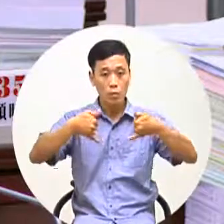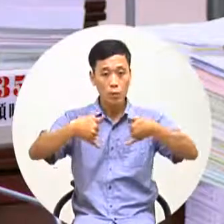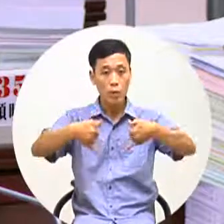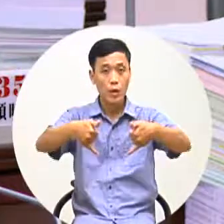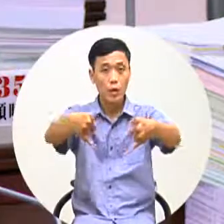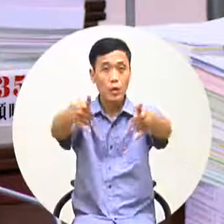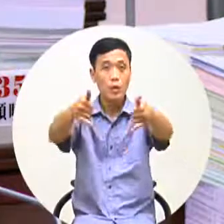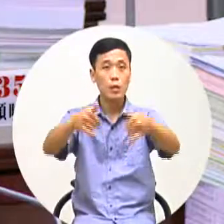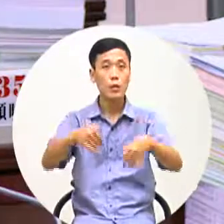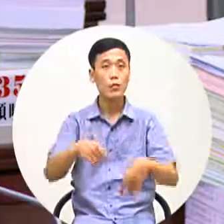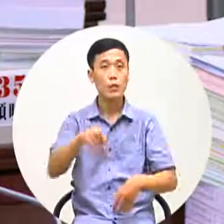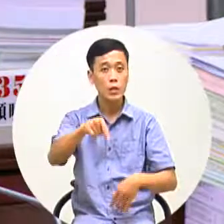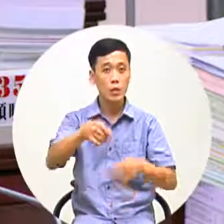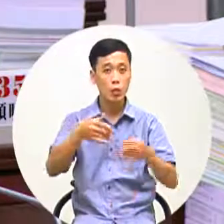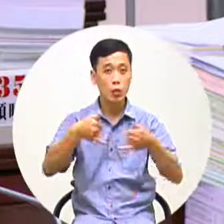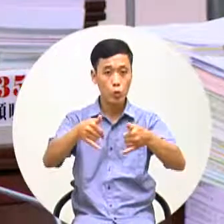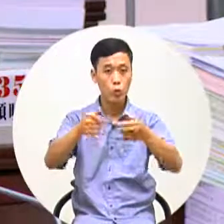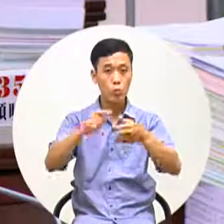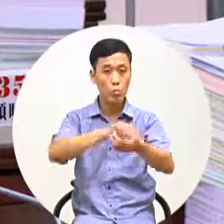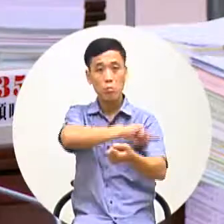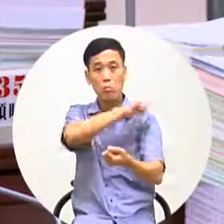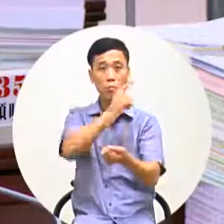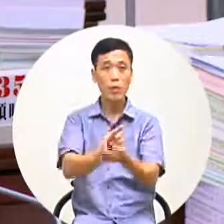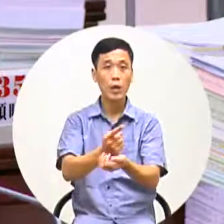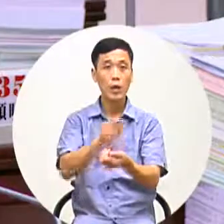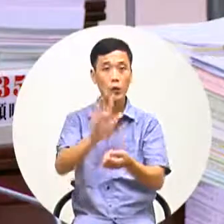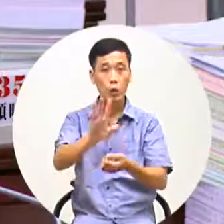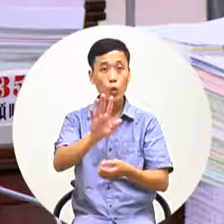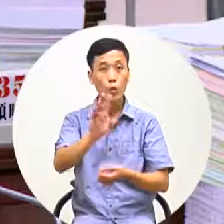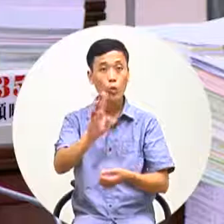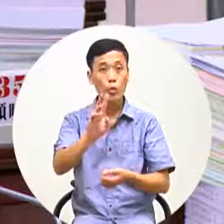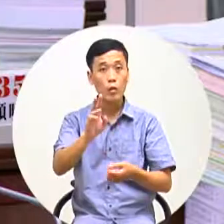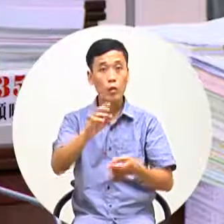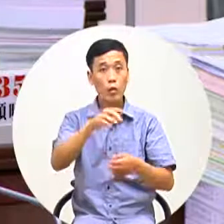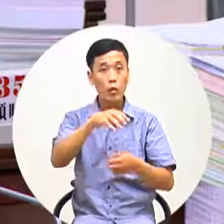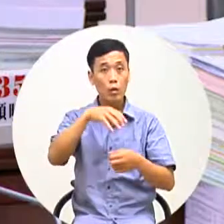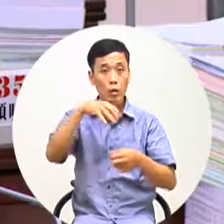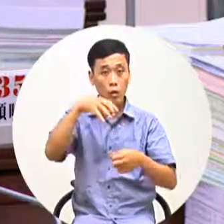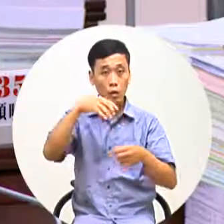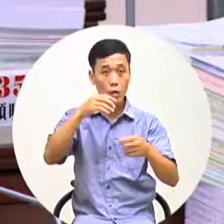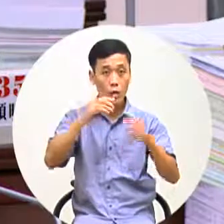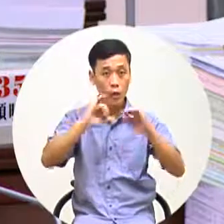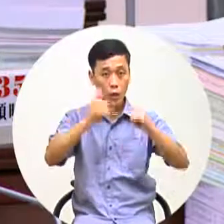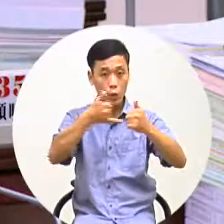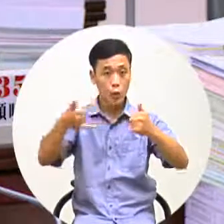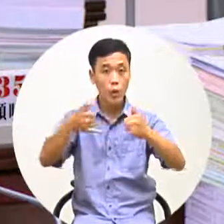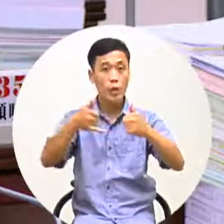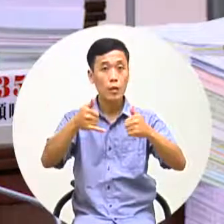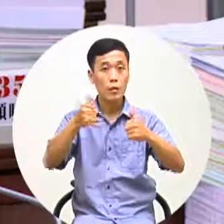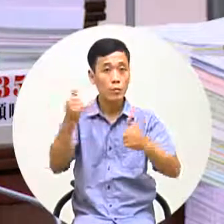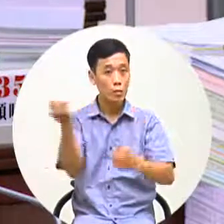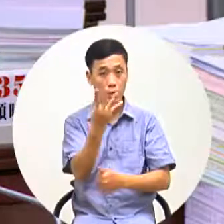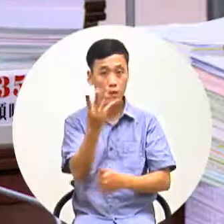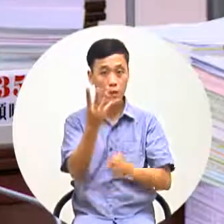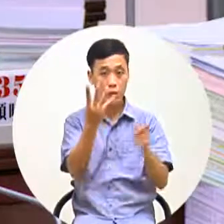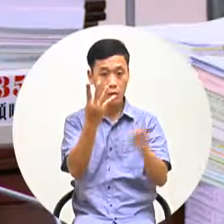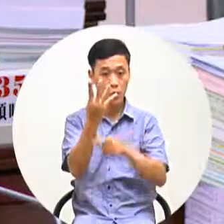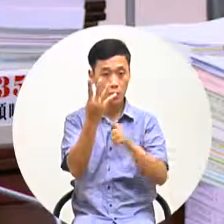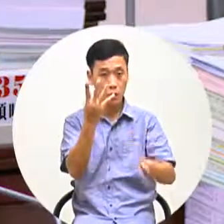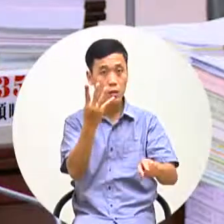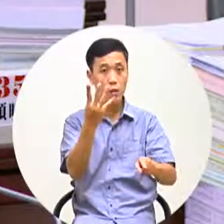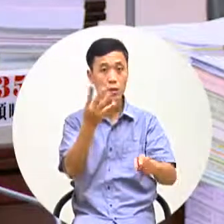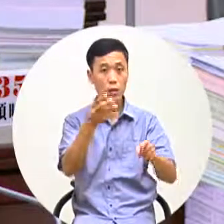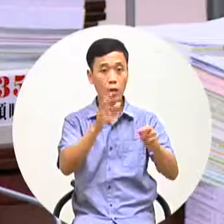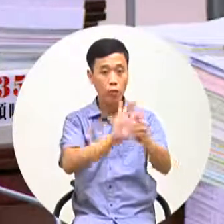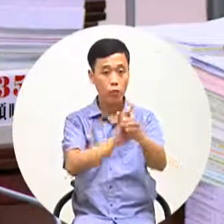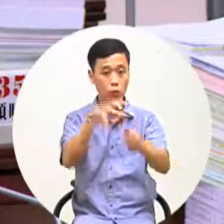路呢有四个市议员在这里设服务处。有四个市议员，古